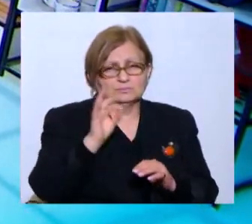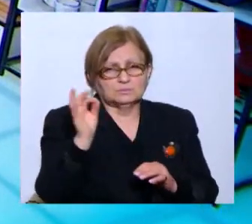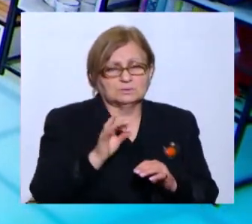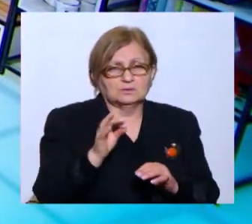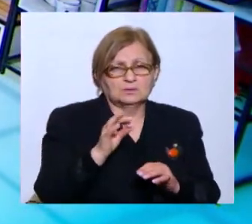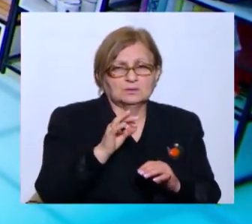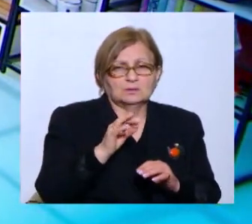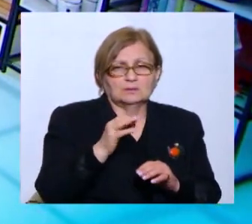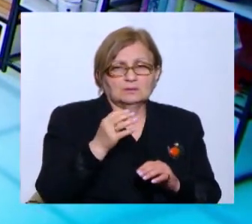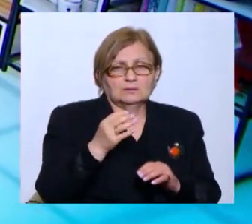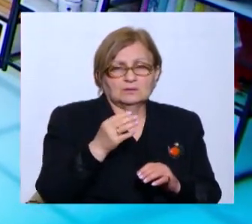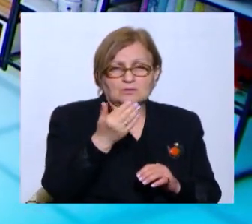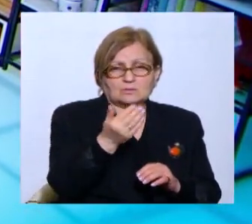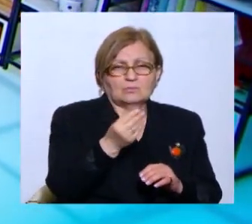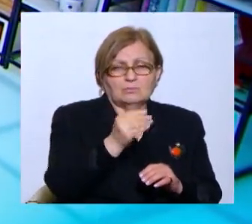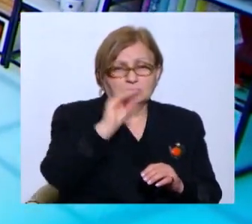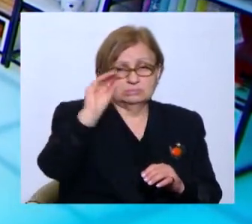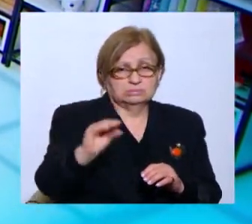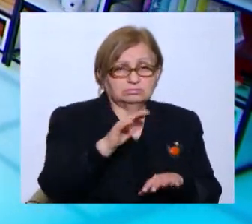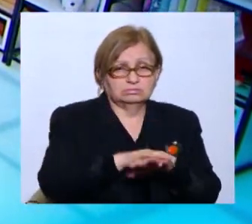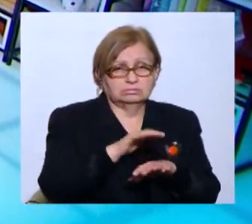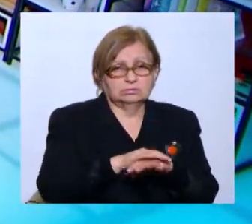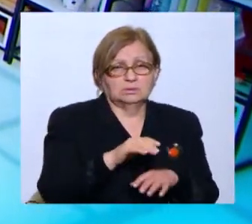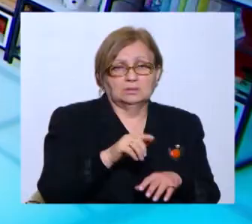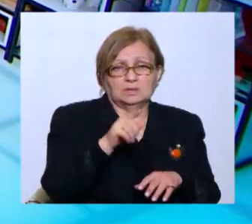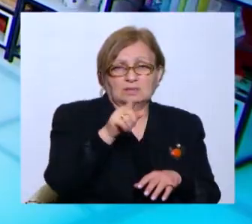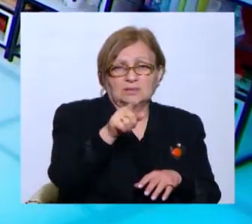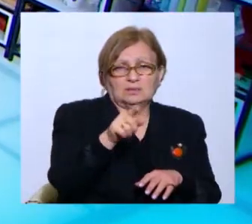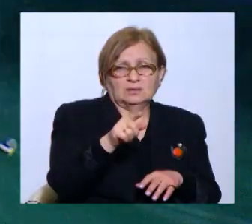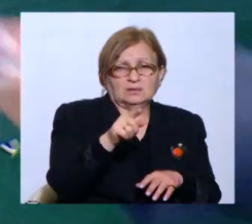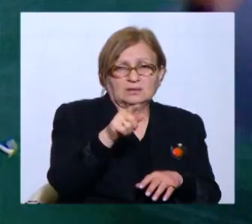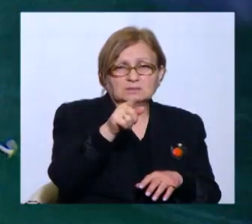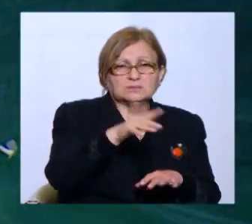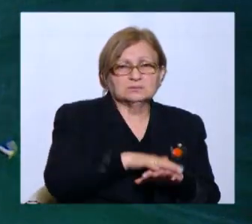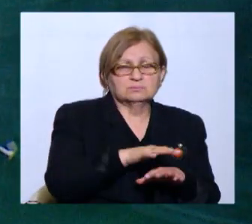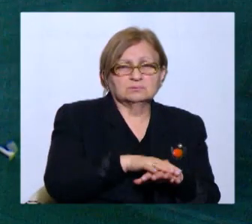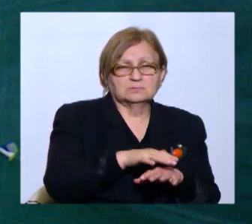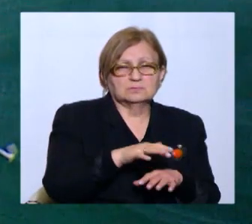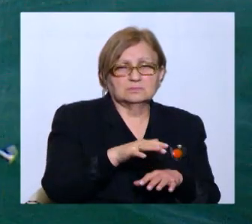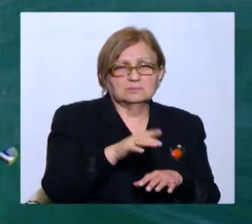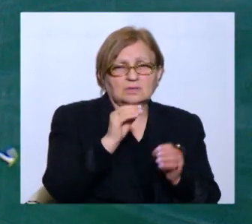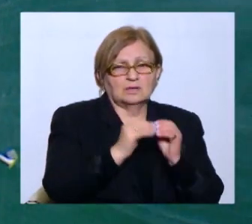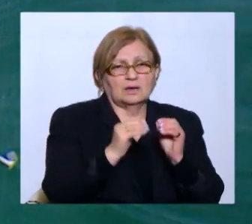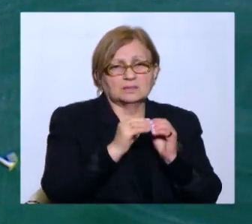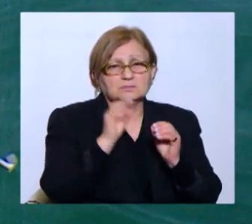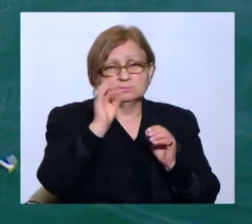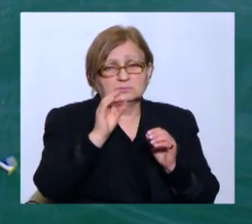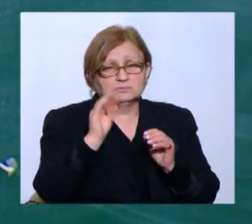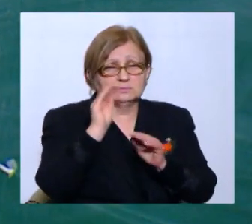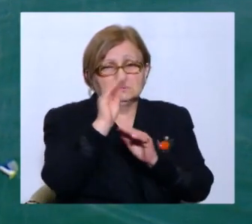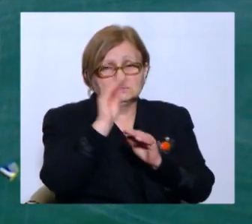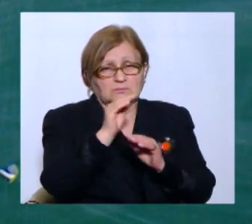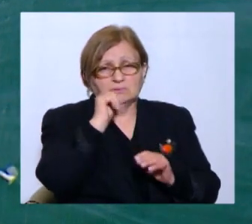რთული პროცენტებზე დებთ ანაბარს. მართალია ესეთი მაჩვენებელი, ესეთი ფუძე არ არის, მაგალითად სიტყვაზე თუ 10%-ით იზრდება